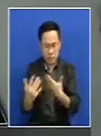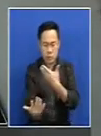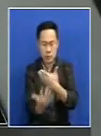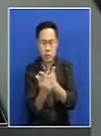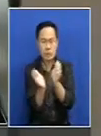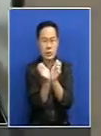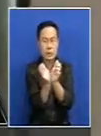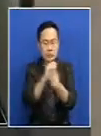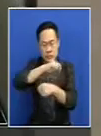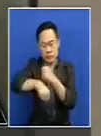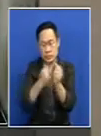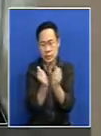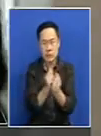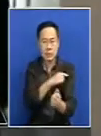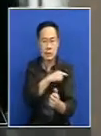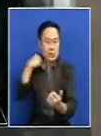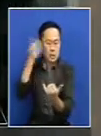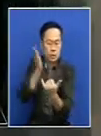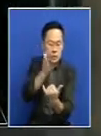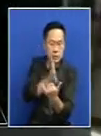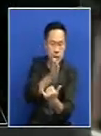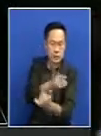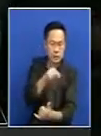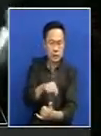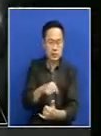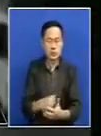าและหั่นศพเหยื่อ